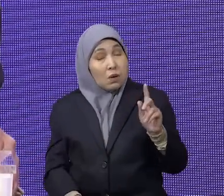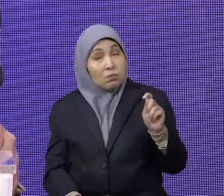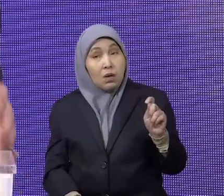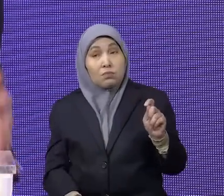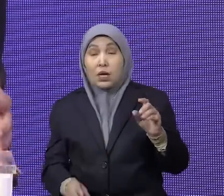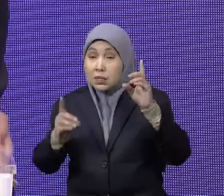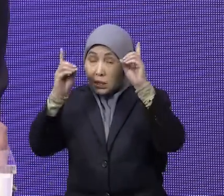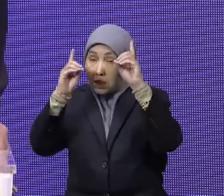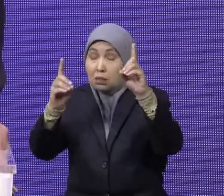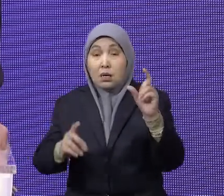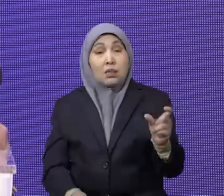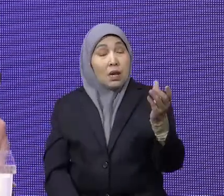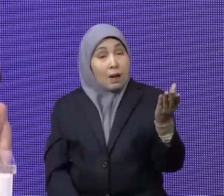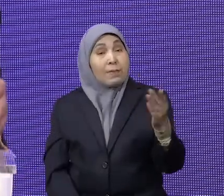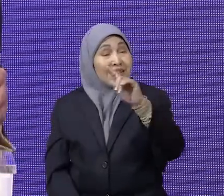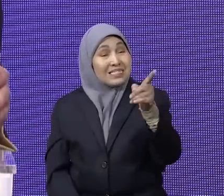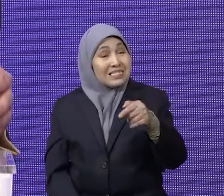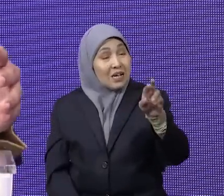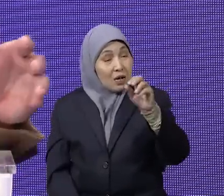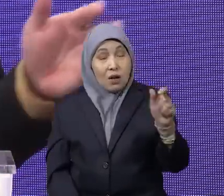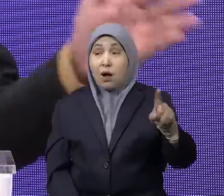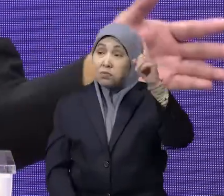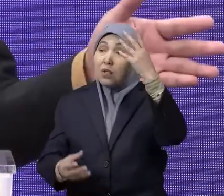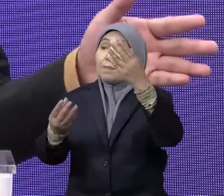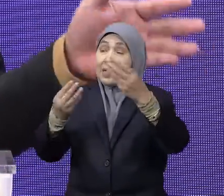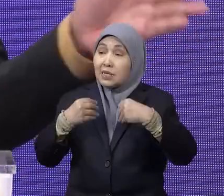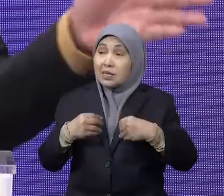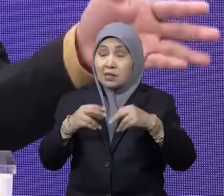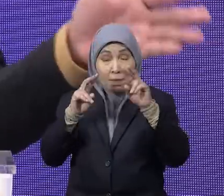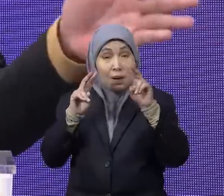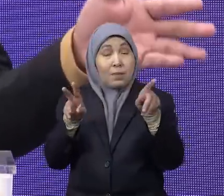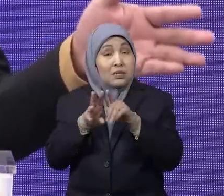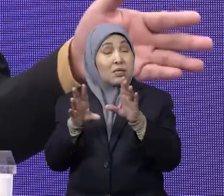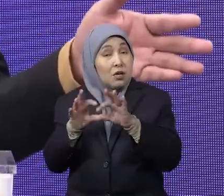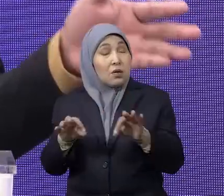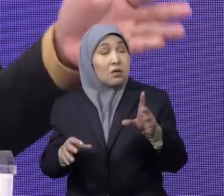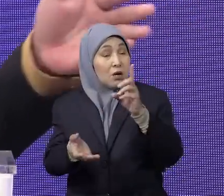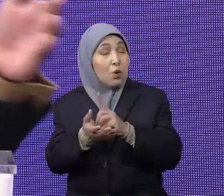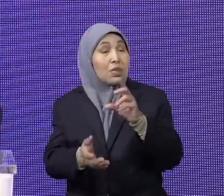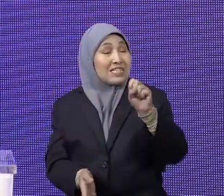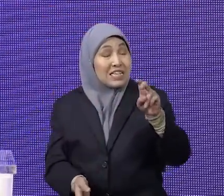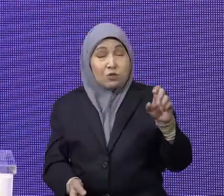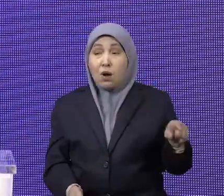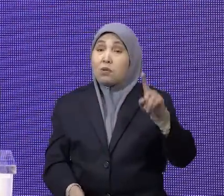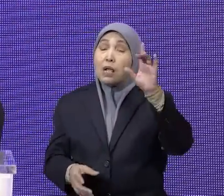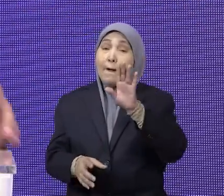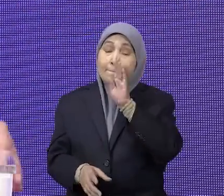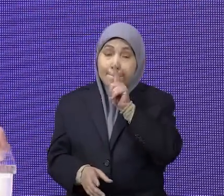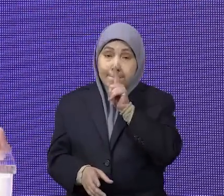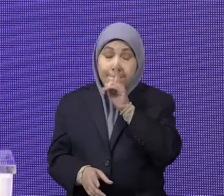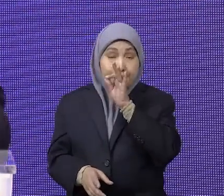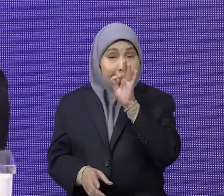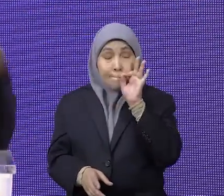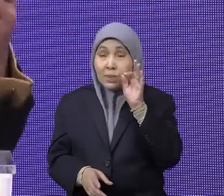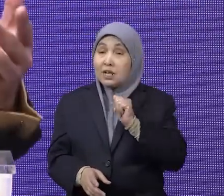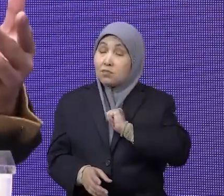Taala didik Nabi Allah Zakaria dengan berita gembira yang Allah bagi ni kan. Nampak seperti mana yang diceritakan oleh Dr. Sanusi tadi, Allah diamkan mulut